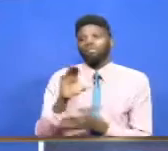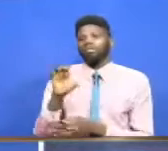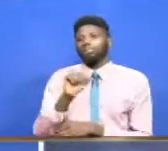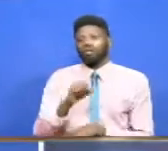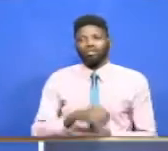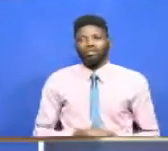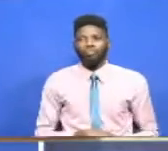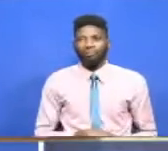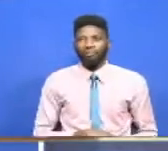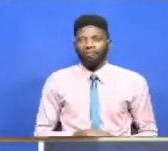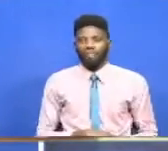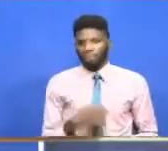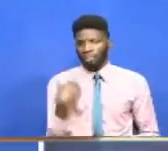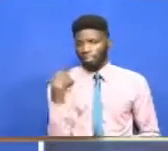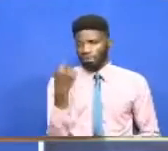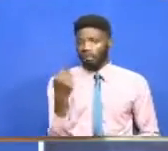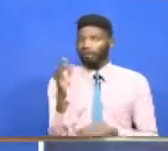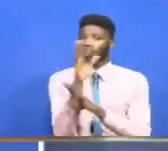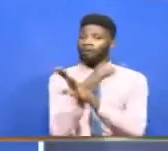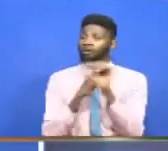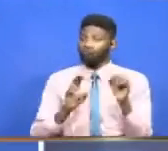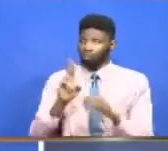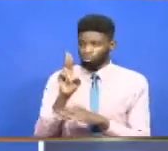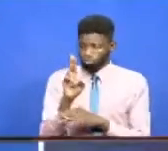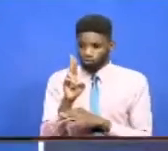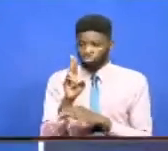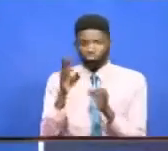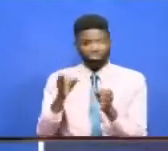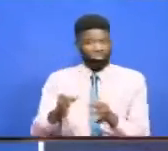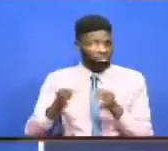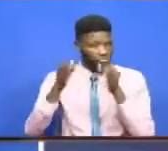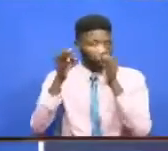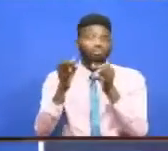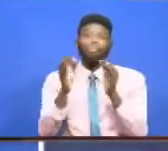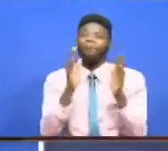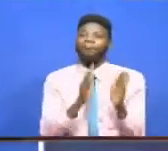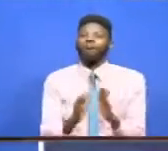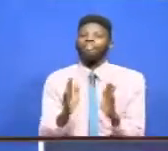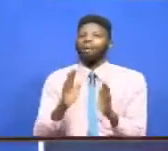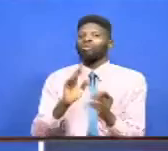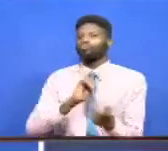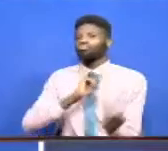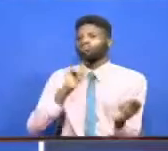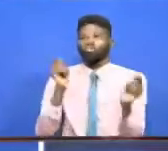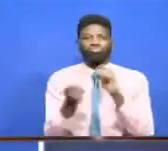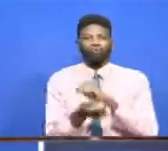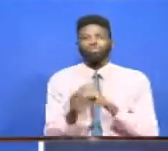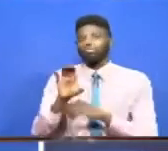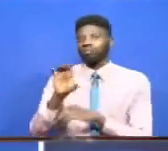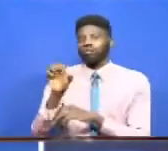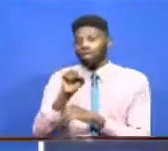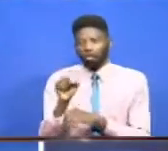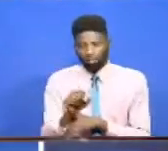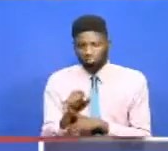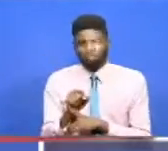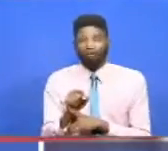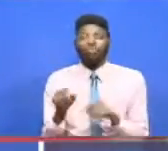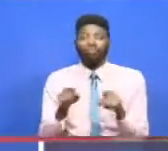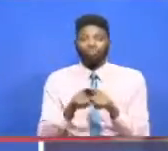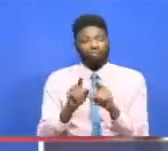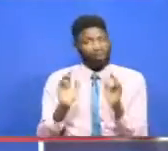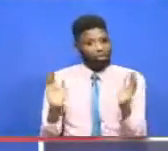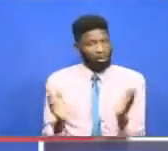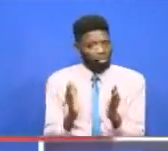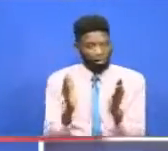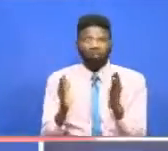Siku chache baada ya rais Uhuru Kenyatta kuahirisha mipango ya kufanyia mabadiliko baraza la mawaziri na badala yake akahimiza maafisa